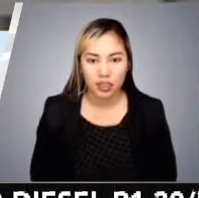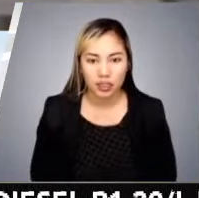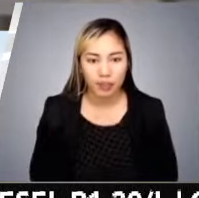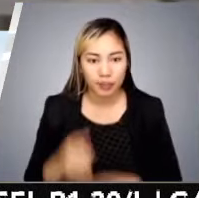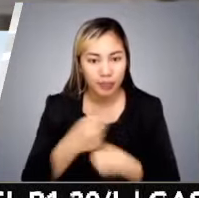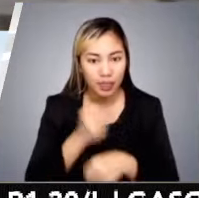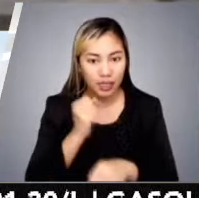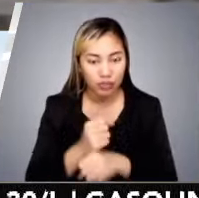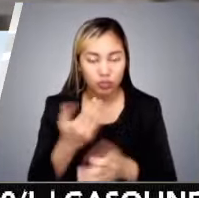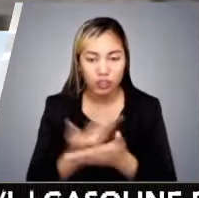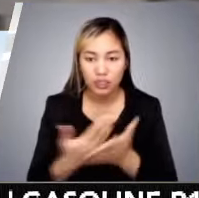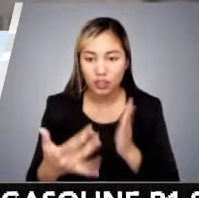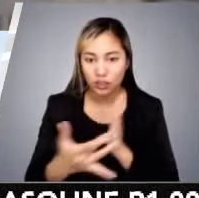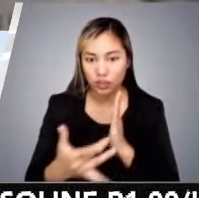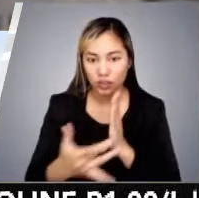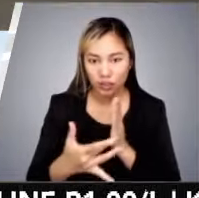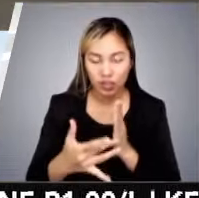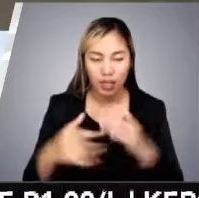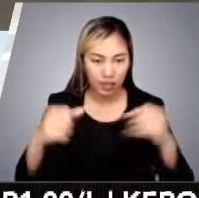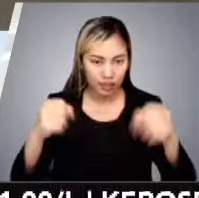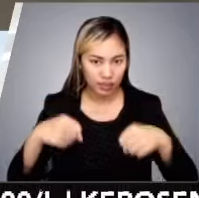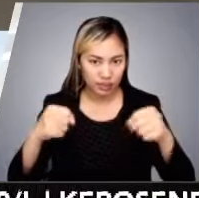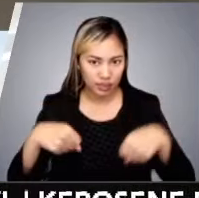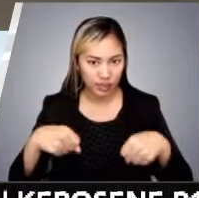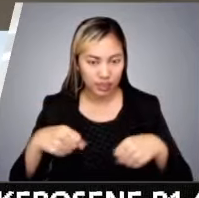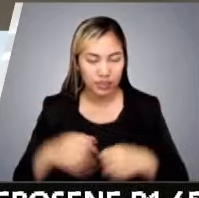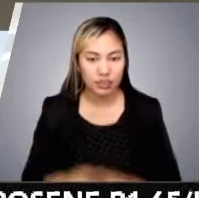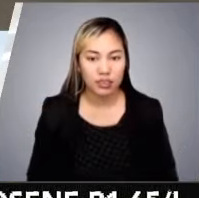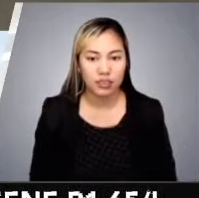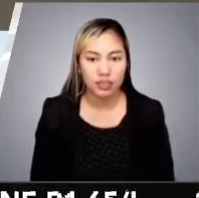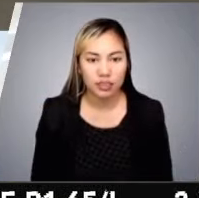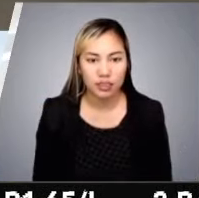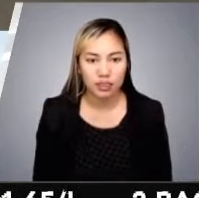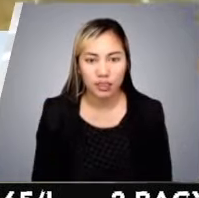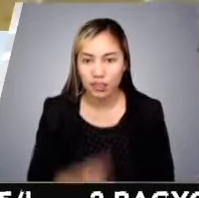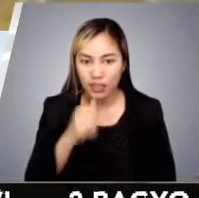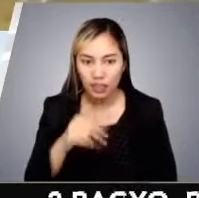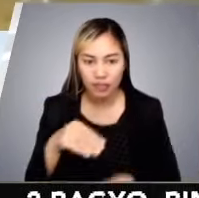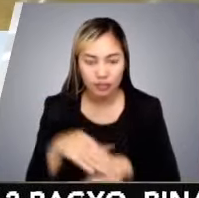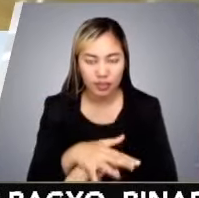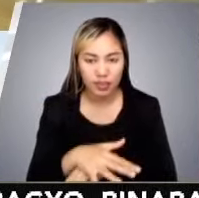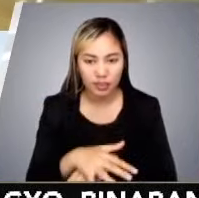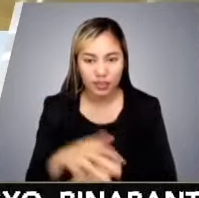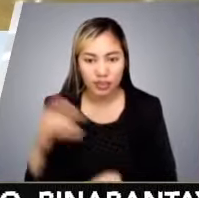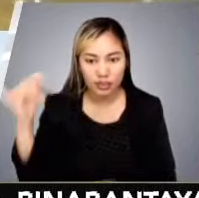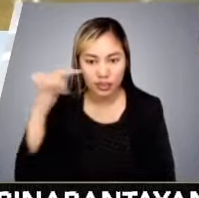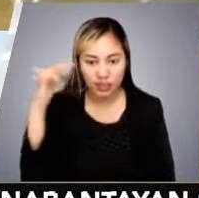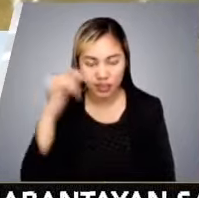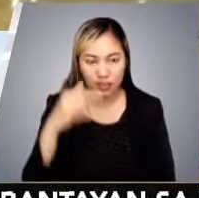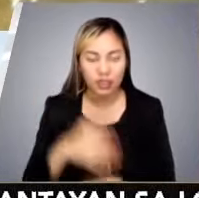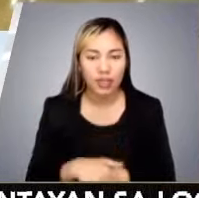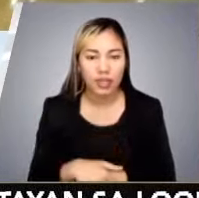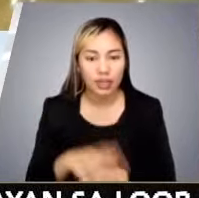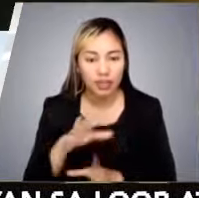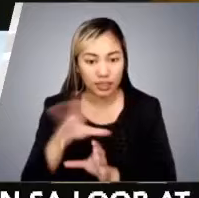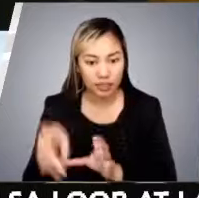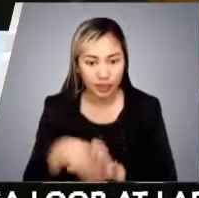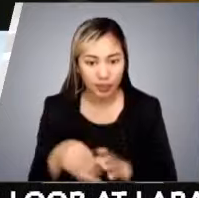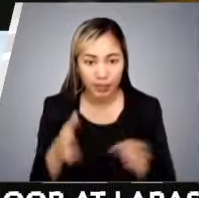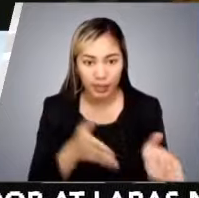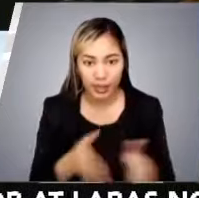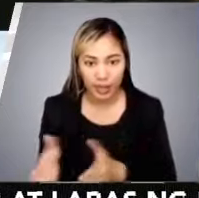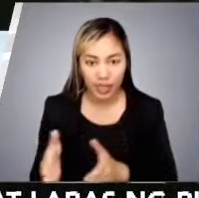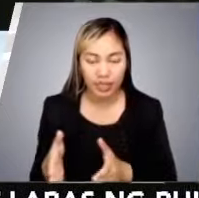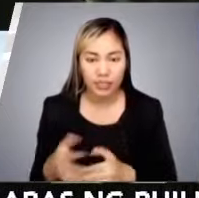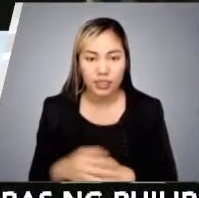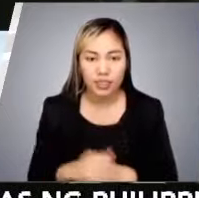Napagkasunduan din daw na sa gagawing turnover, hindi apektado ang operasyon ng NAIA. Kasama rin sa planong reassignment ng flights na